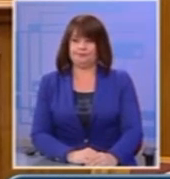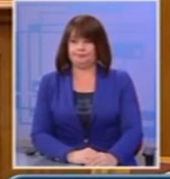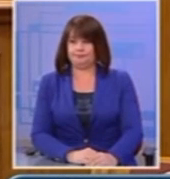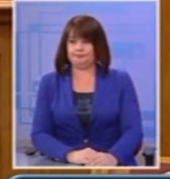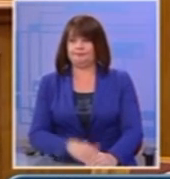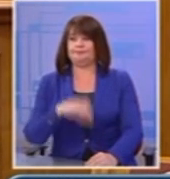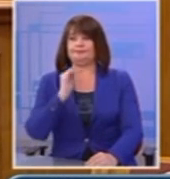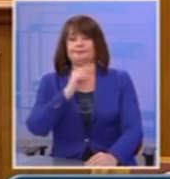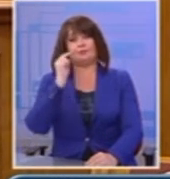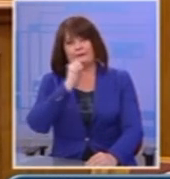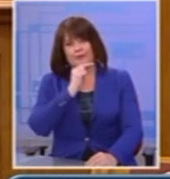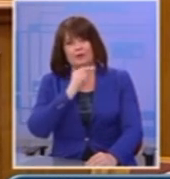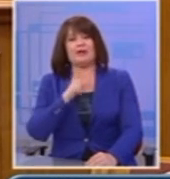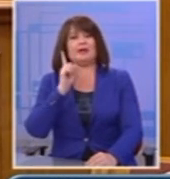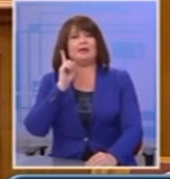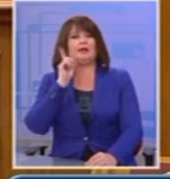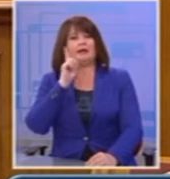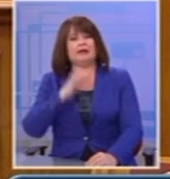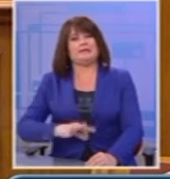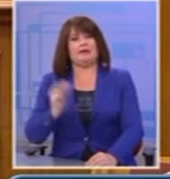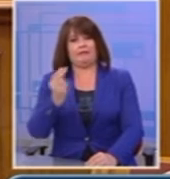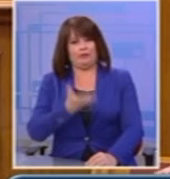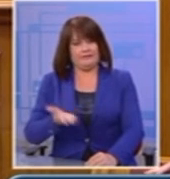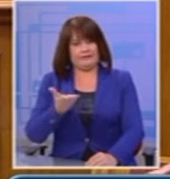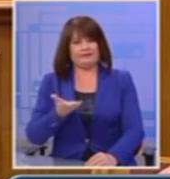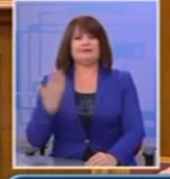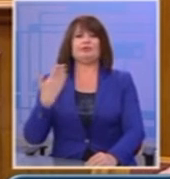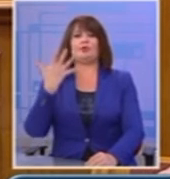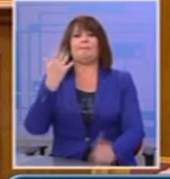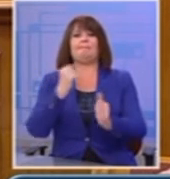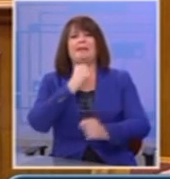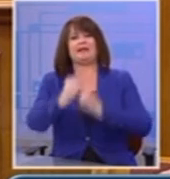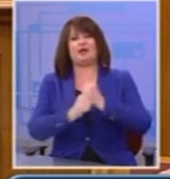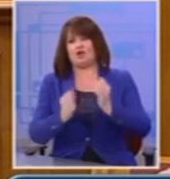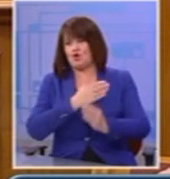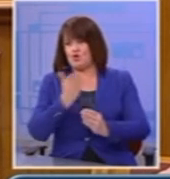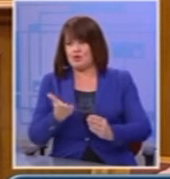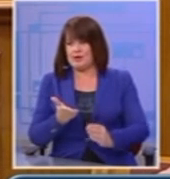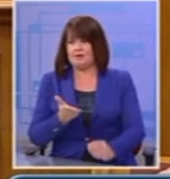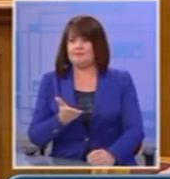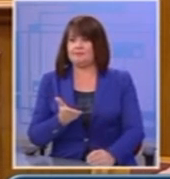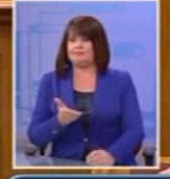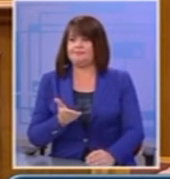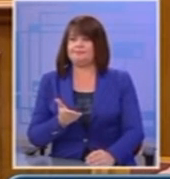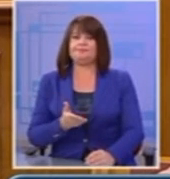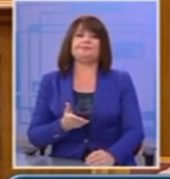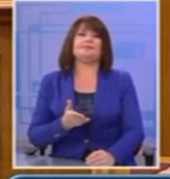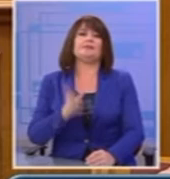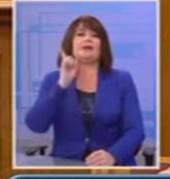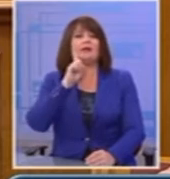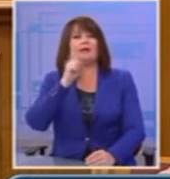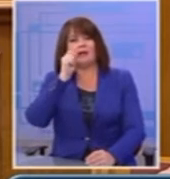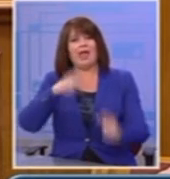Κύριε Πρωθυπουργέ, κυρίες και κύριοι βουλευτές, τα τελευταία 5 χρόνια οι Ελληνίδες και οι